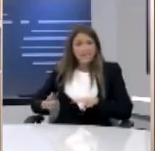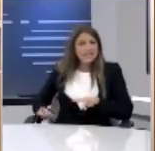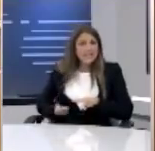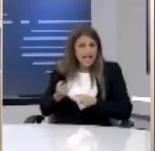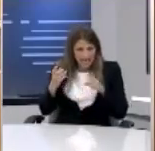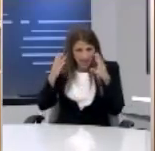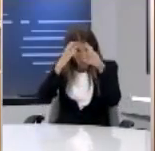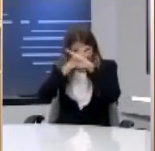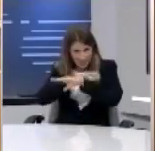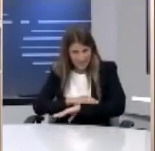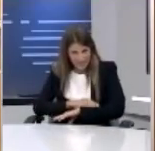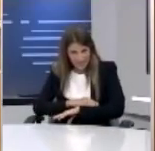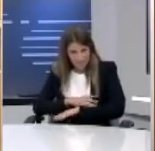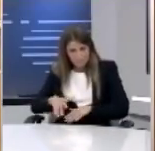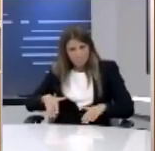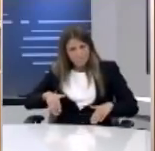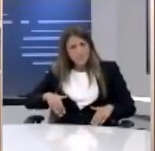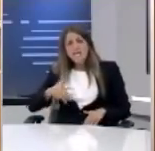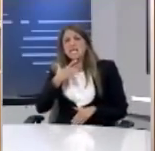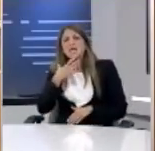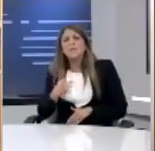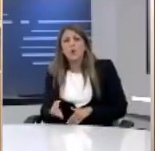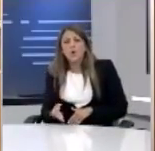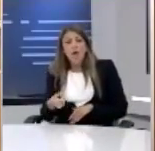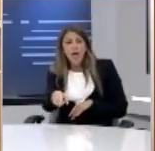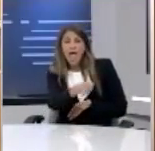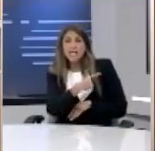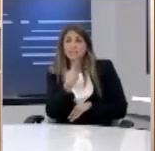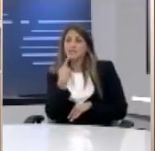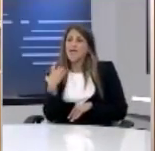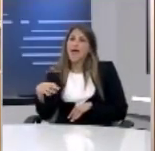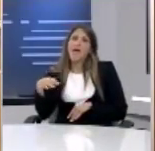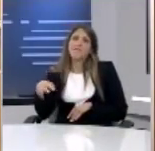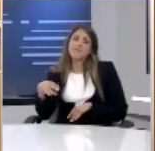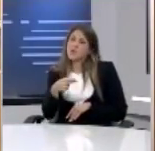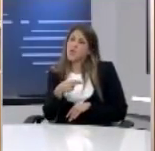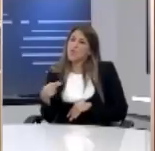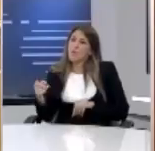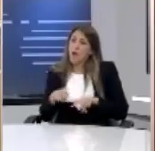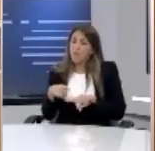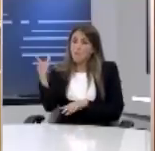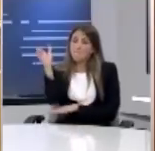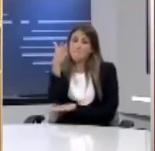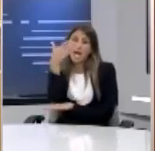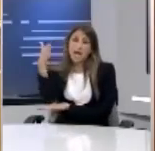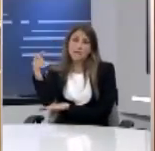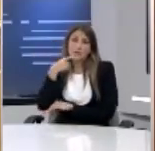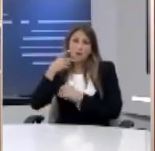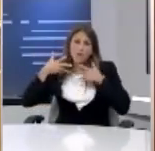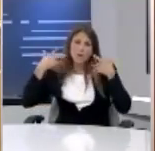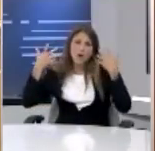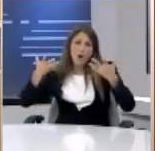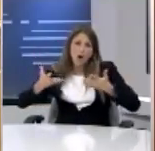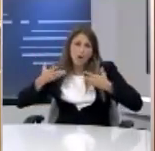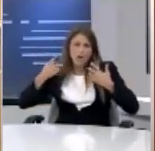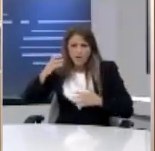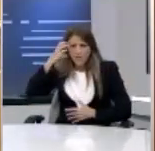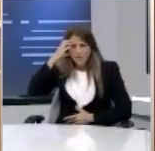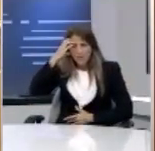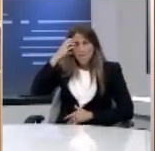που είσαστε τόσο ευαίσθητοι στα εθνικά μας θέματα, που βγαίνατε στα συλλαλητήρια με τις ελληνικές σημαίες για το